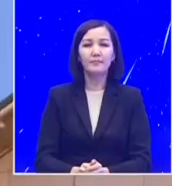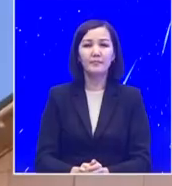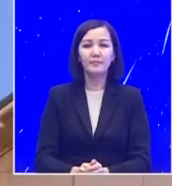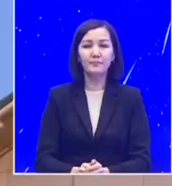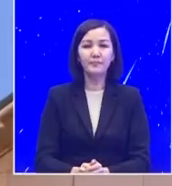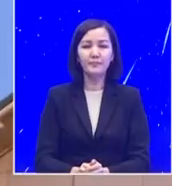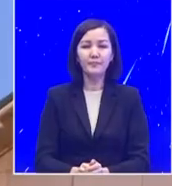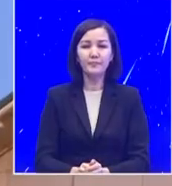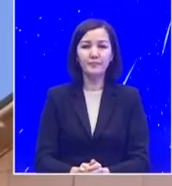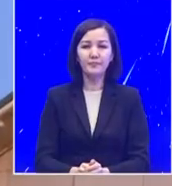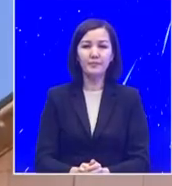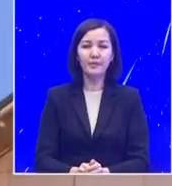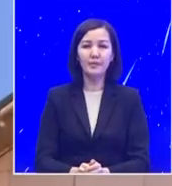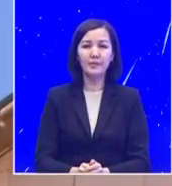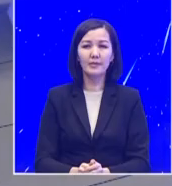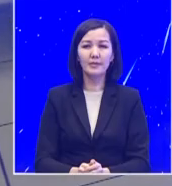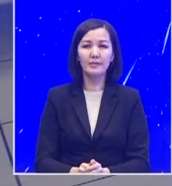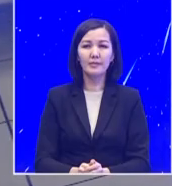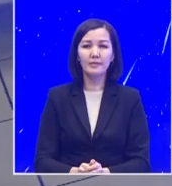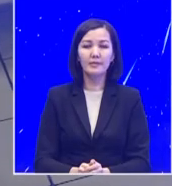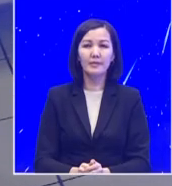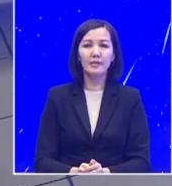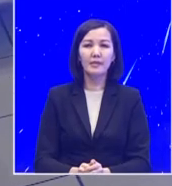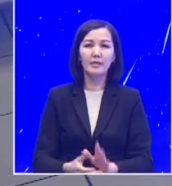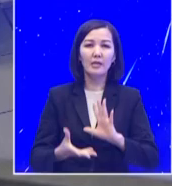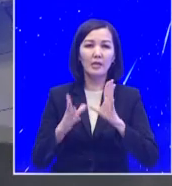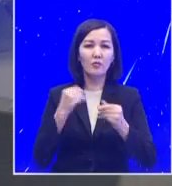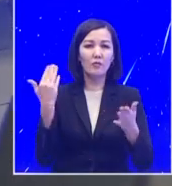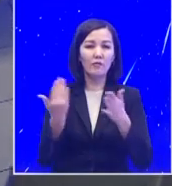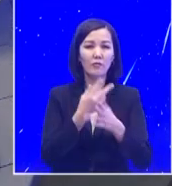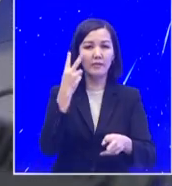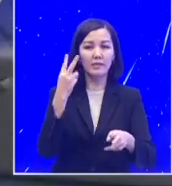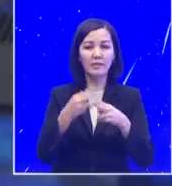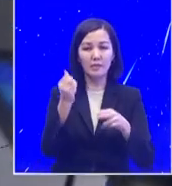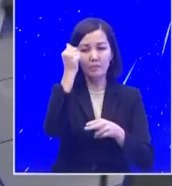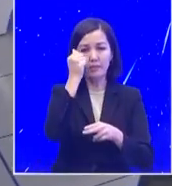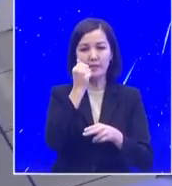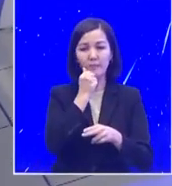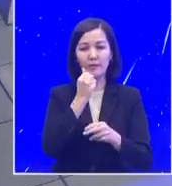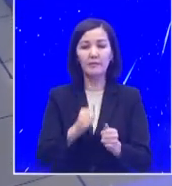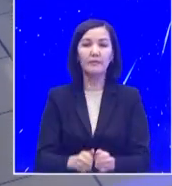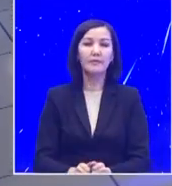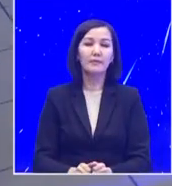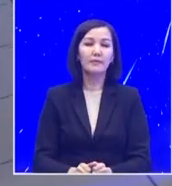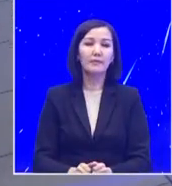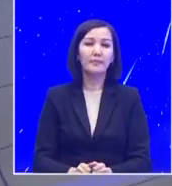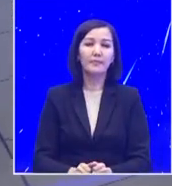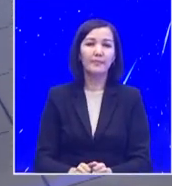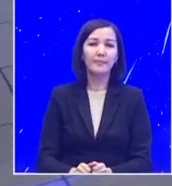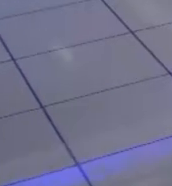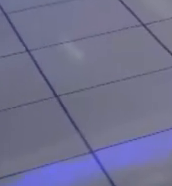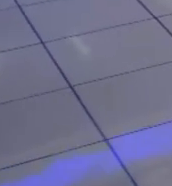телеканал ЖТСУ, Талдыкурган. Это была вся информация к этому часу. Спасибо за внимание. До свидания. We'll be right back.